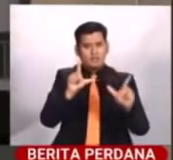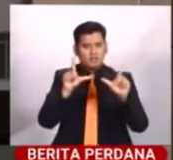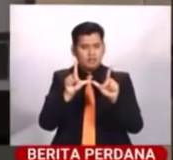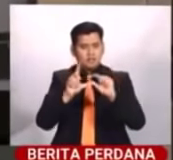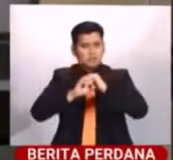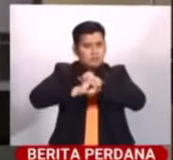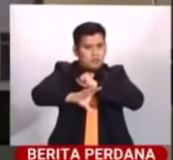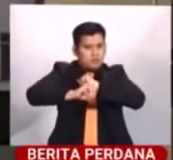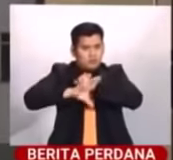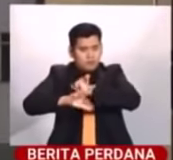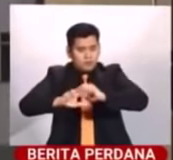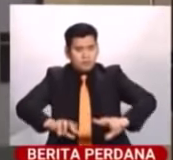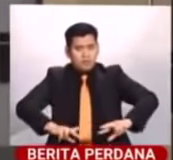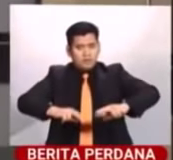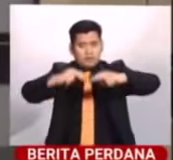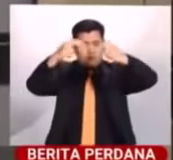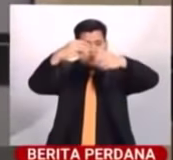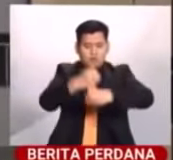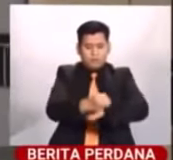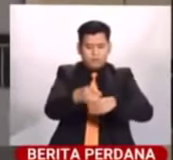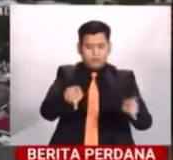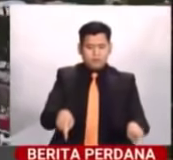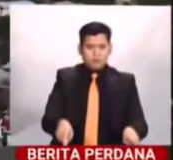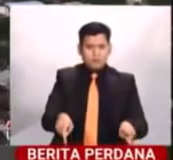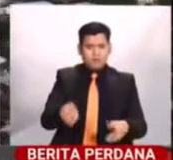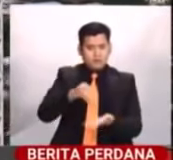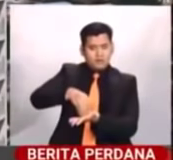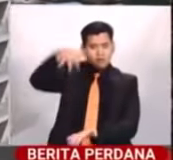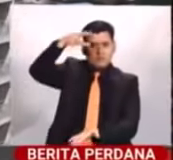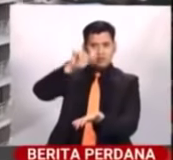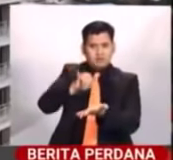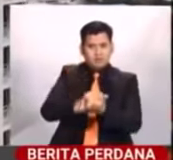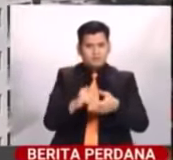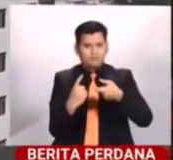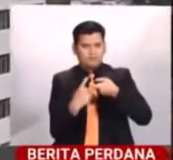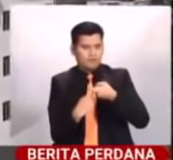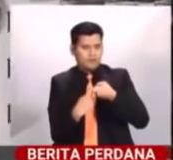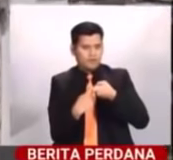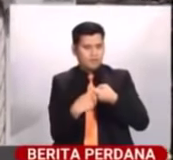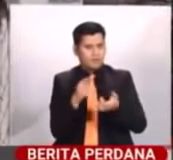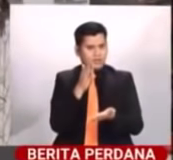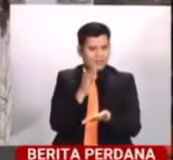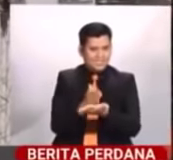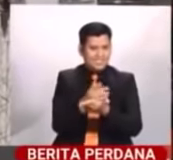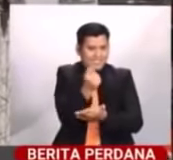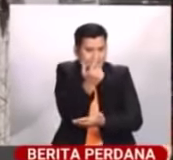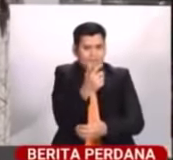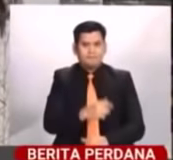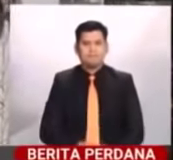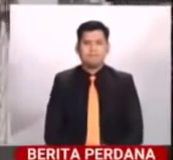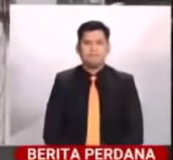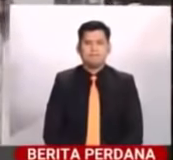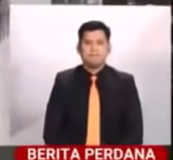pengiklanan dan pembangunan pihak pemaju kondominium mewah itu digantung sementara.